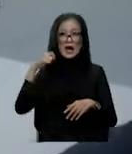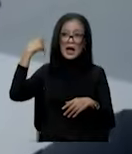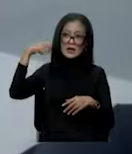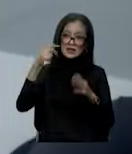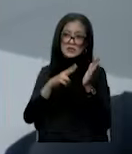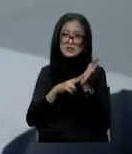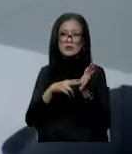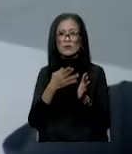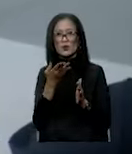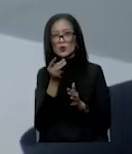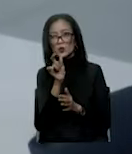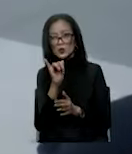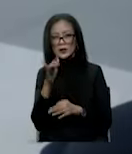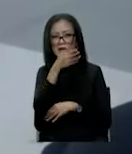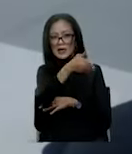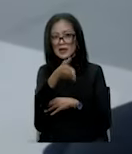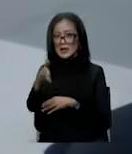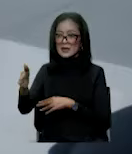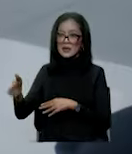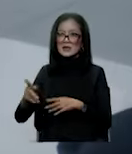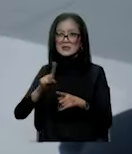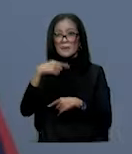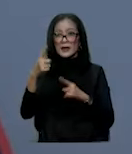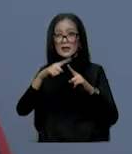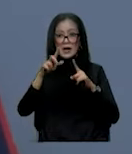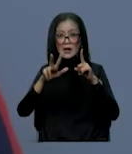di sejumlah daerah hingga 18 September.